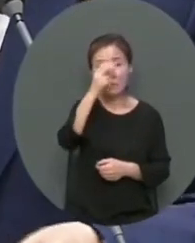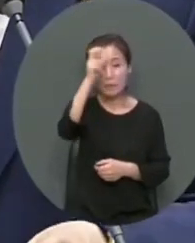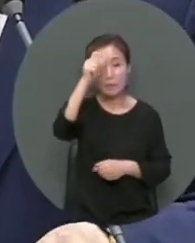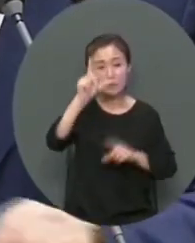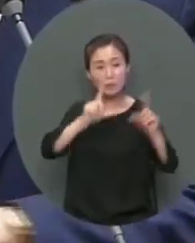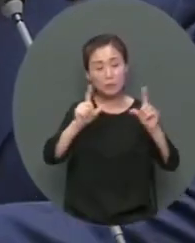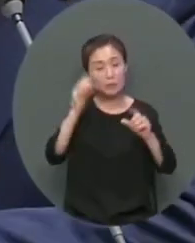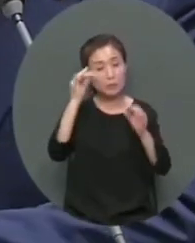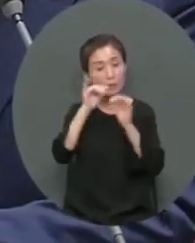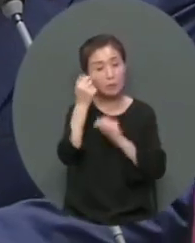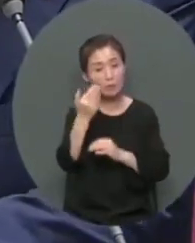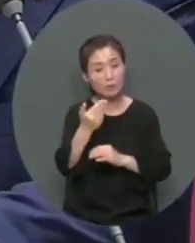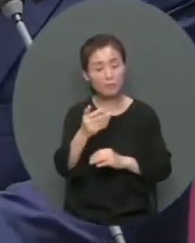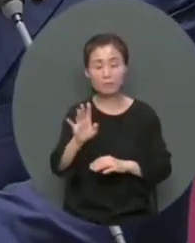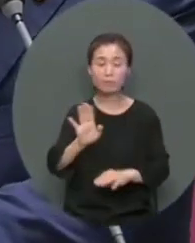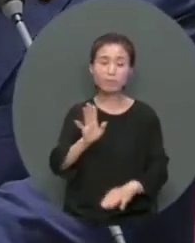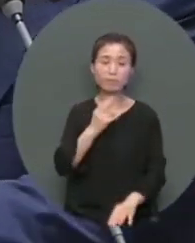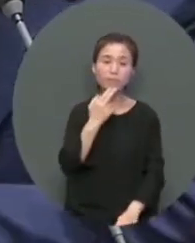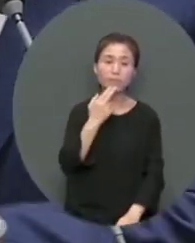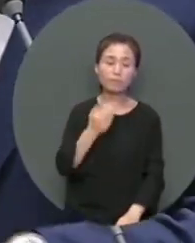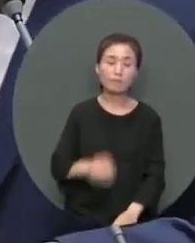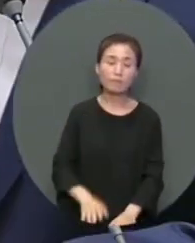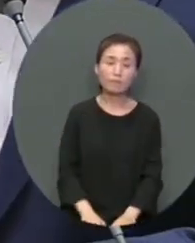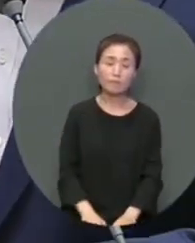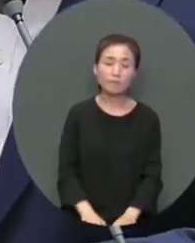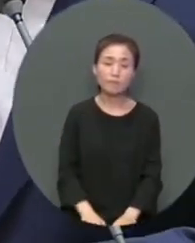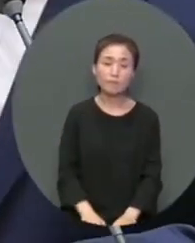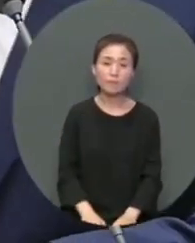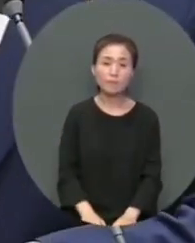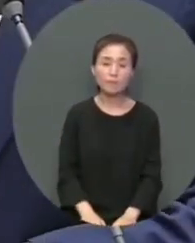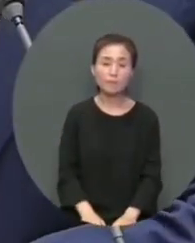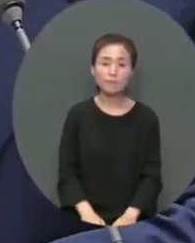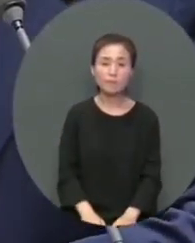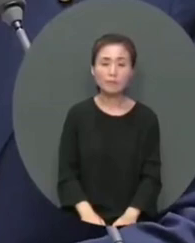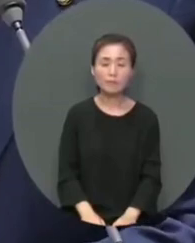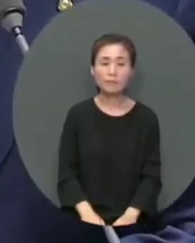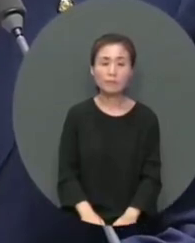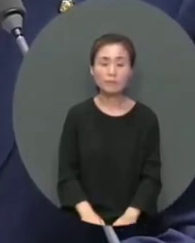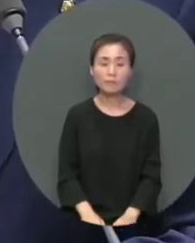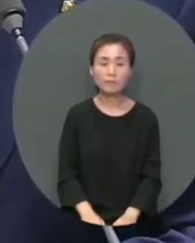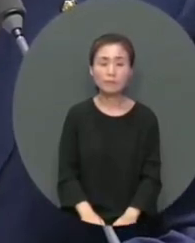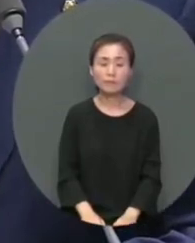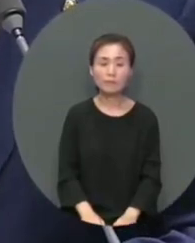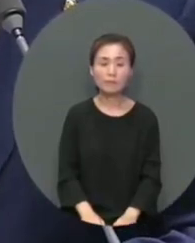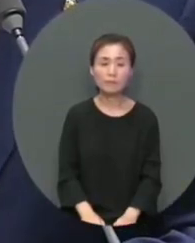좋습니다. 총리님 화면을 한번 봐주십시오.